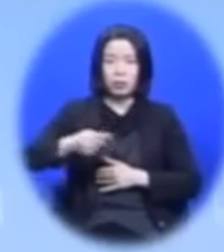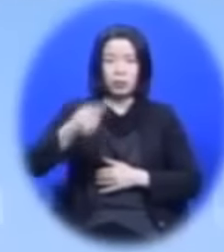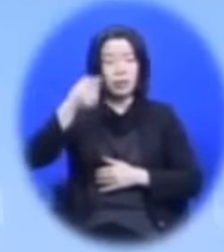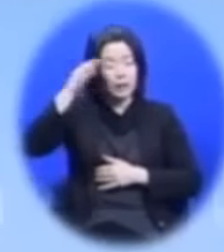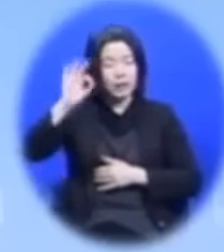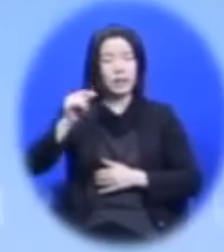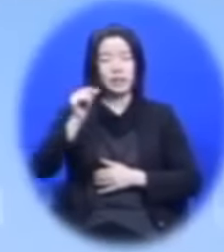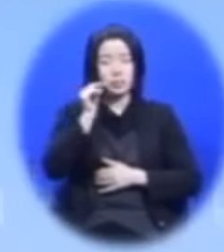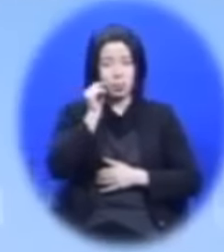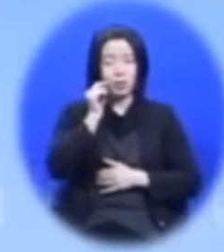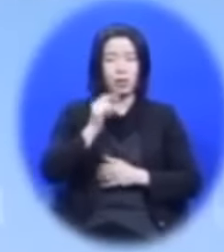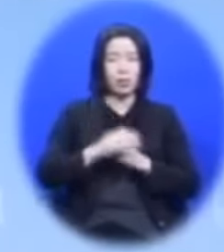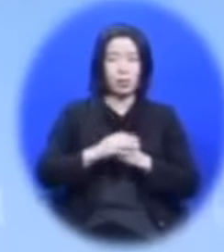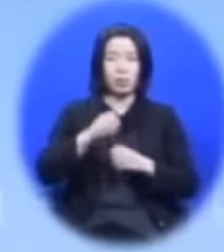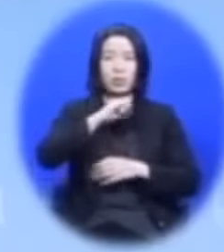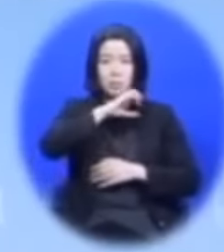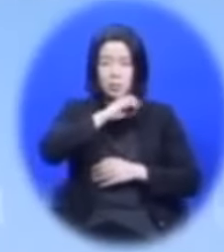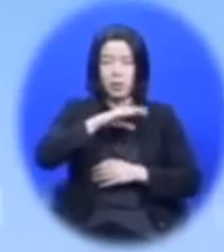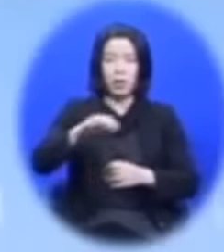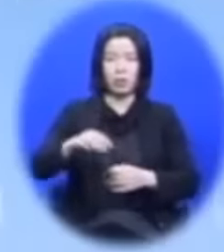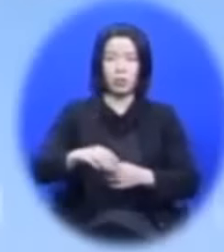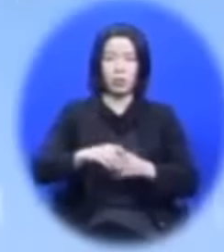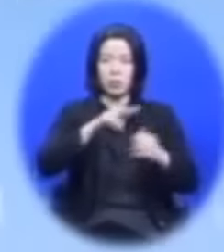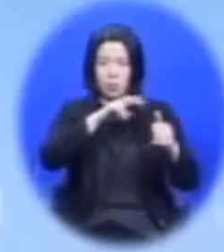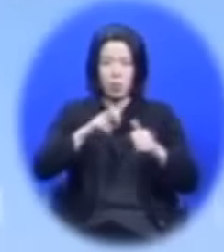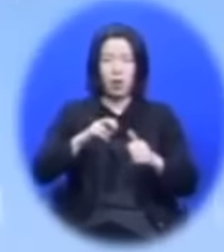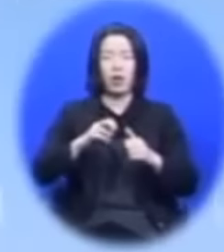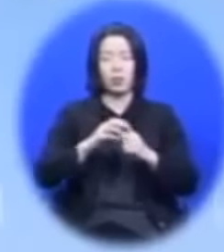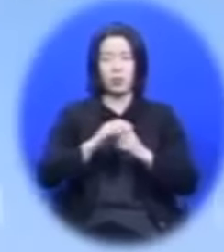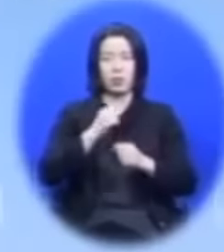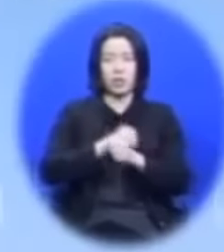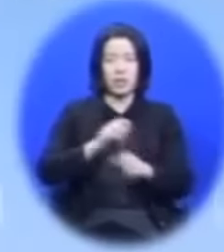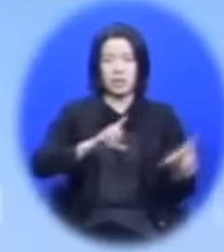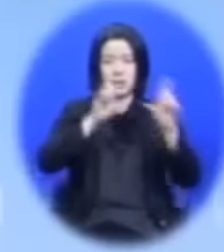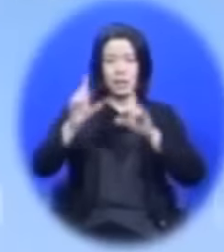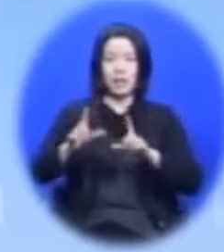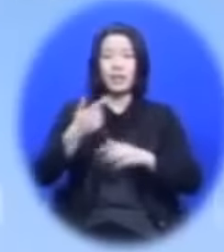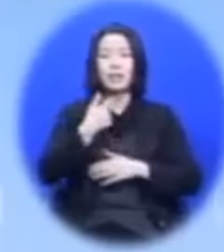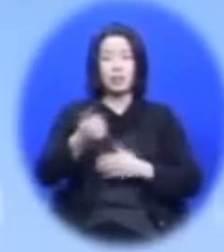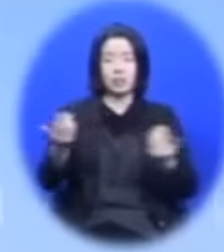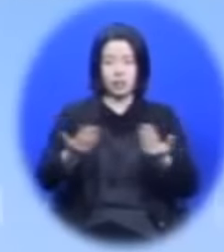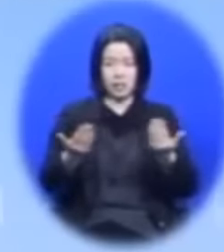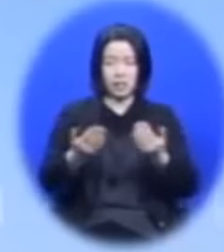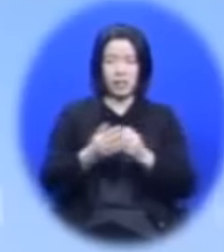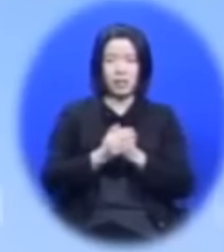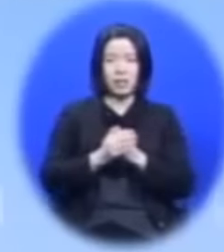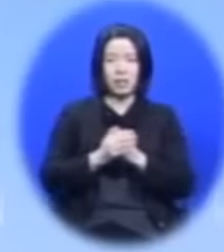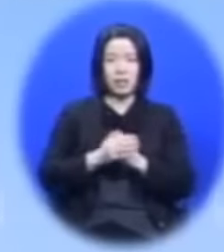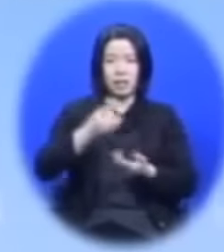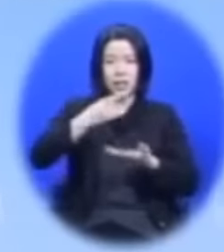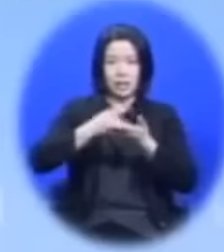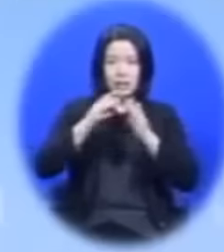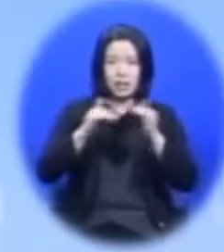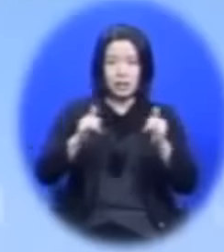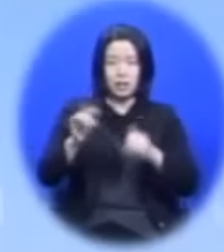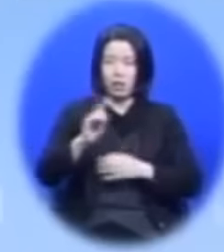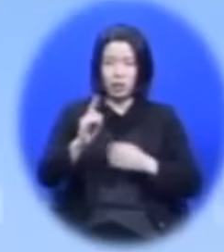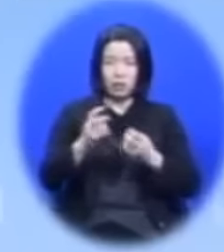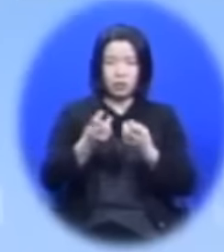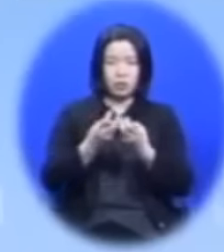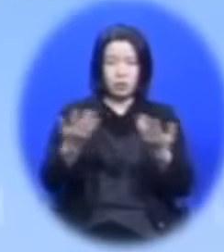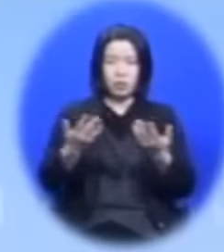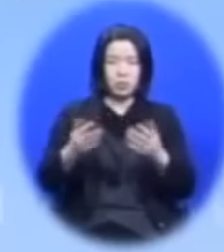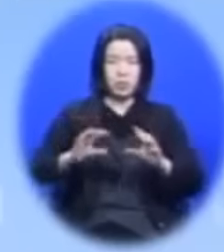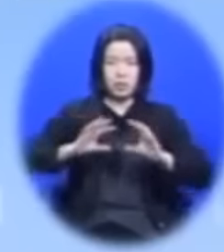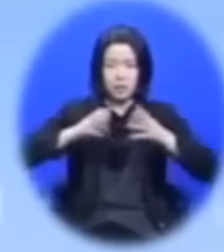못하고 불평하고 원망하고 미워하고 살았던 일. 의인은 어쩔 수 없이 세상에서